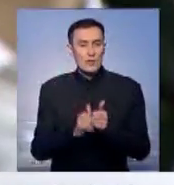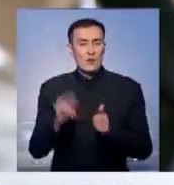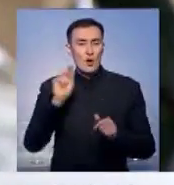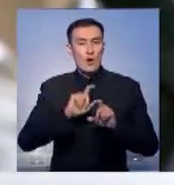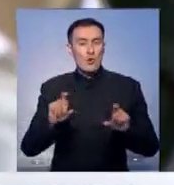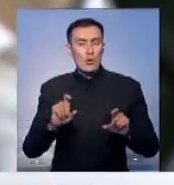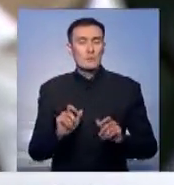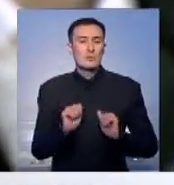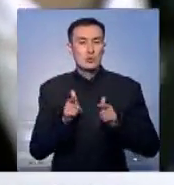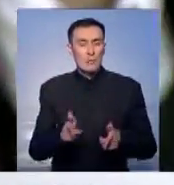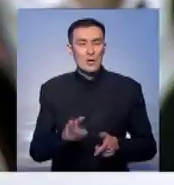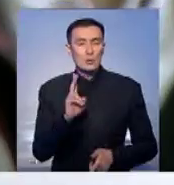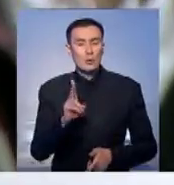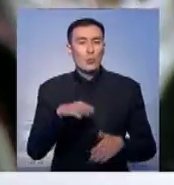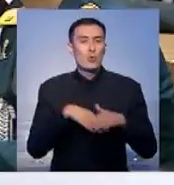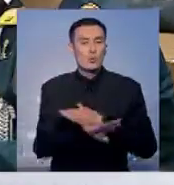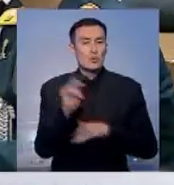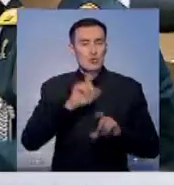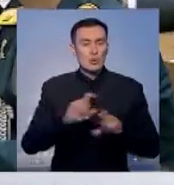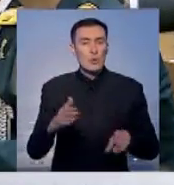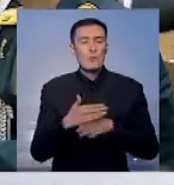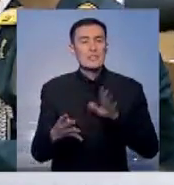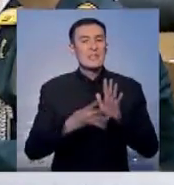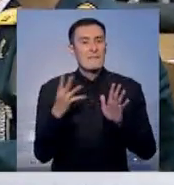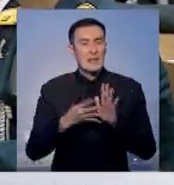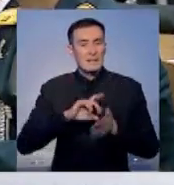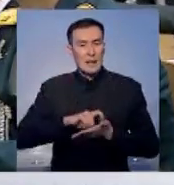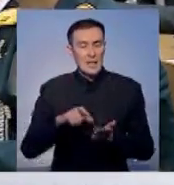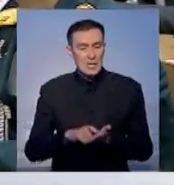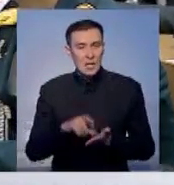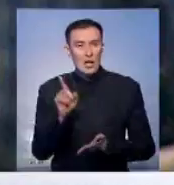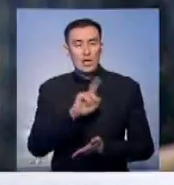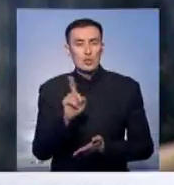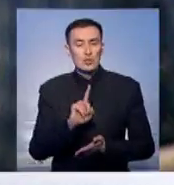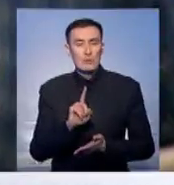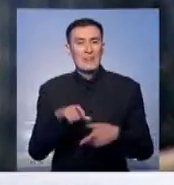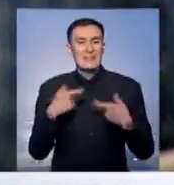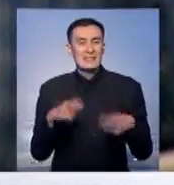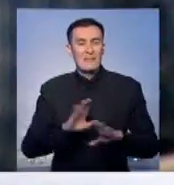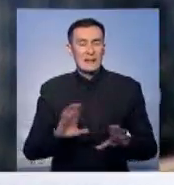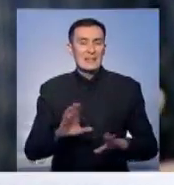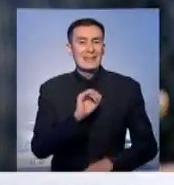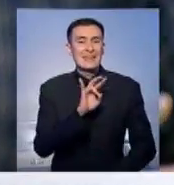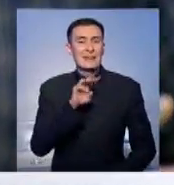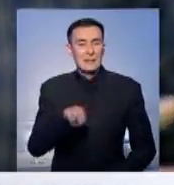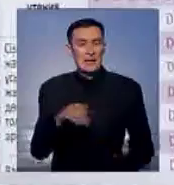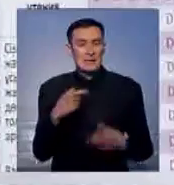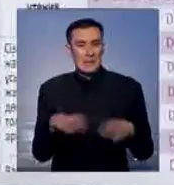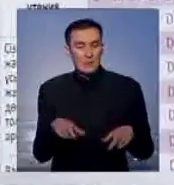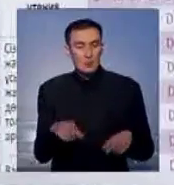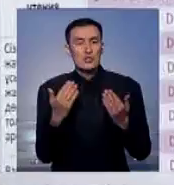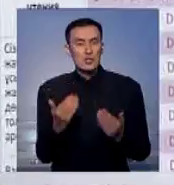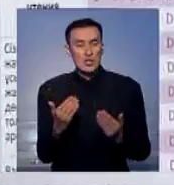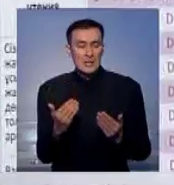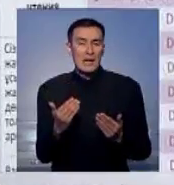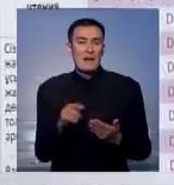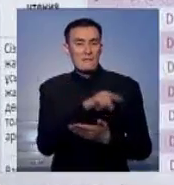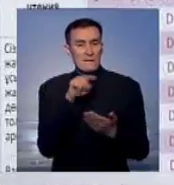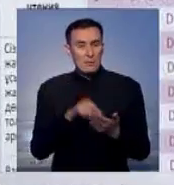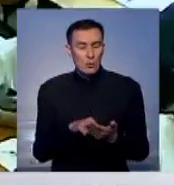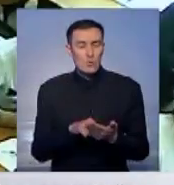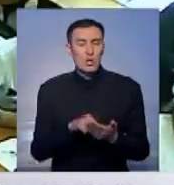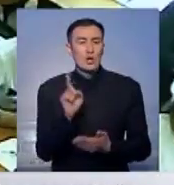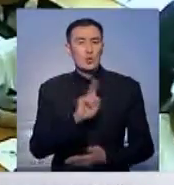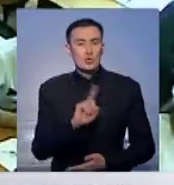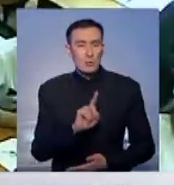колледж поступают те, кто уходит из школы после 9 класса, чтобы не сдавать КТ и ЕНТ. Однако сейчас рассматривается вопрос